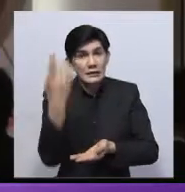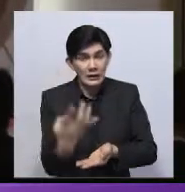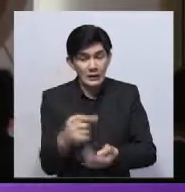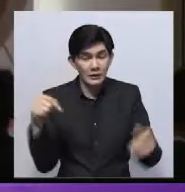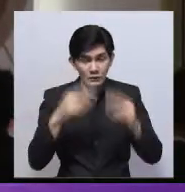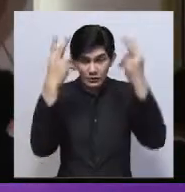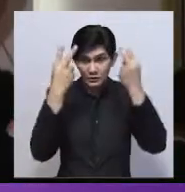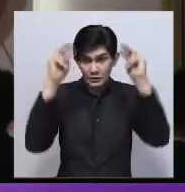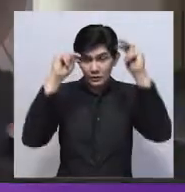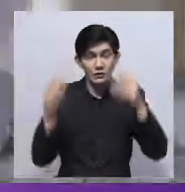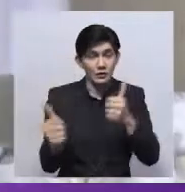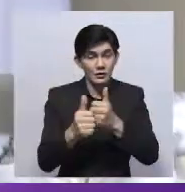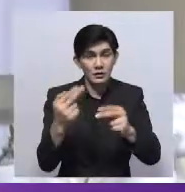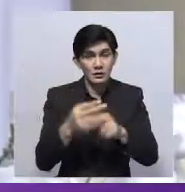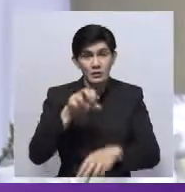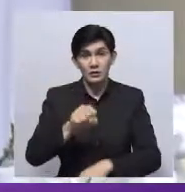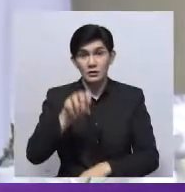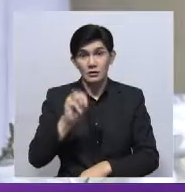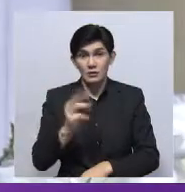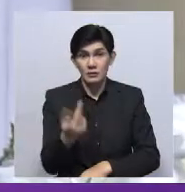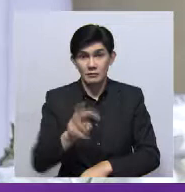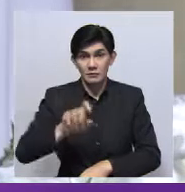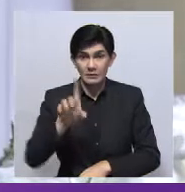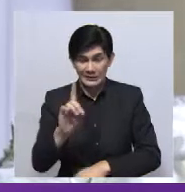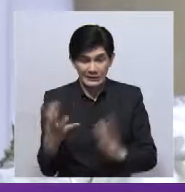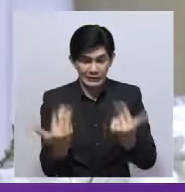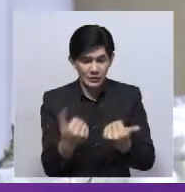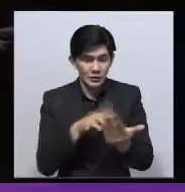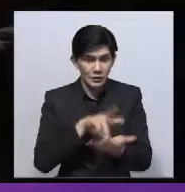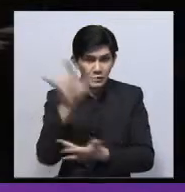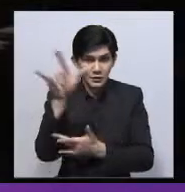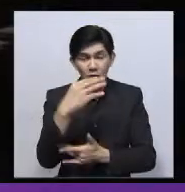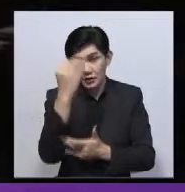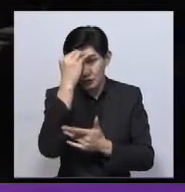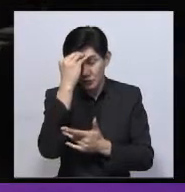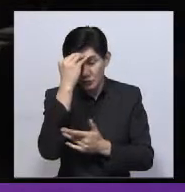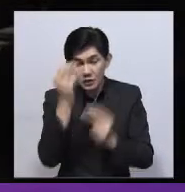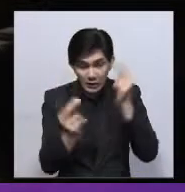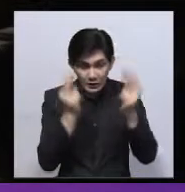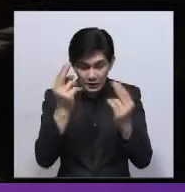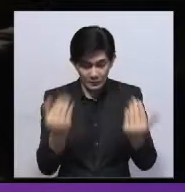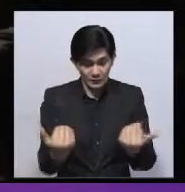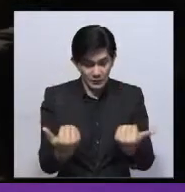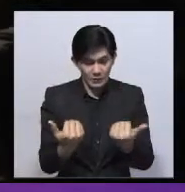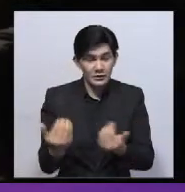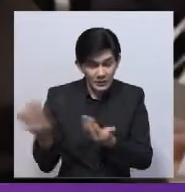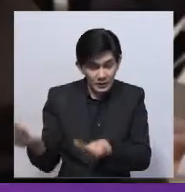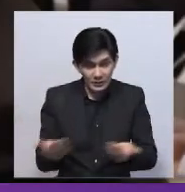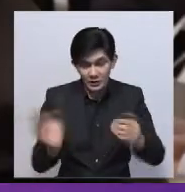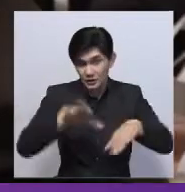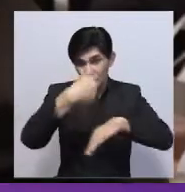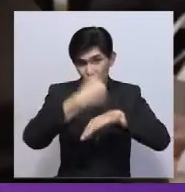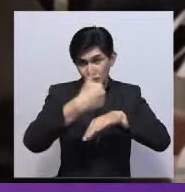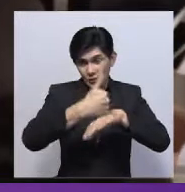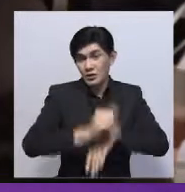มคิดจาตุศรีพิทักษ์รองนายกรัฐมนตรีพร้อมคณะเดินทางเยือนฟุกุโอกะประเทศญี่ปุ่นตามคำเชิญของผู้ว่า